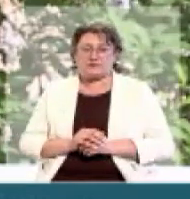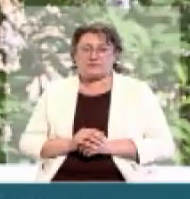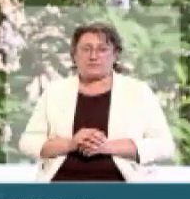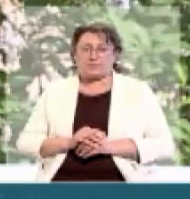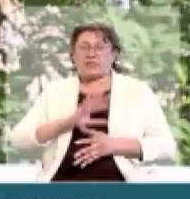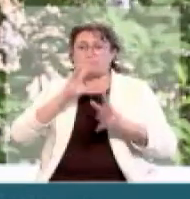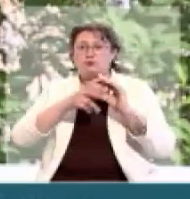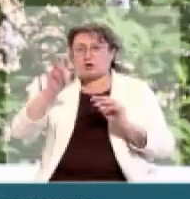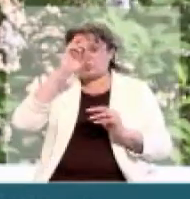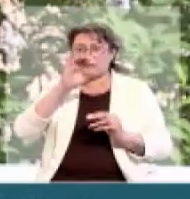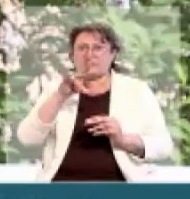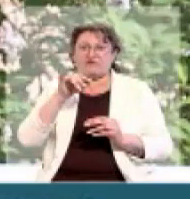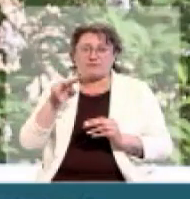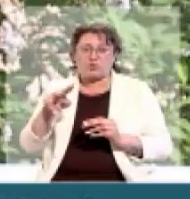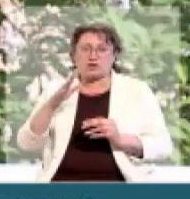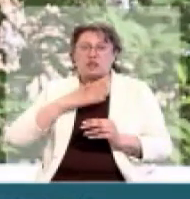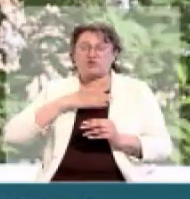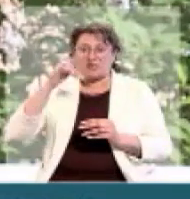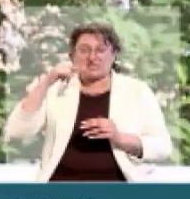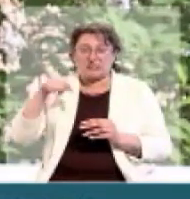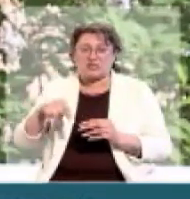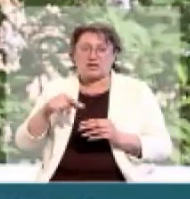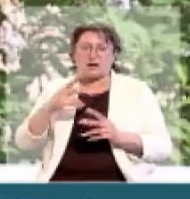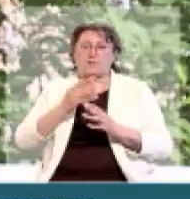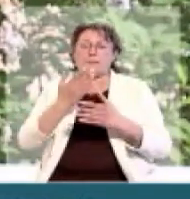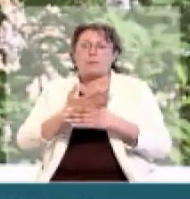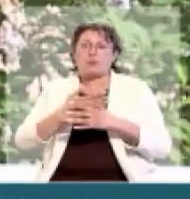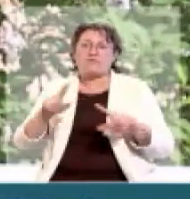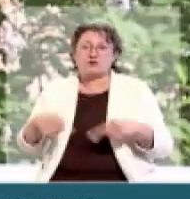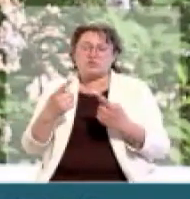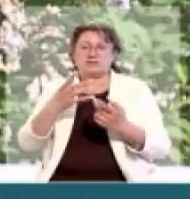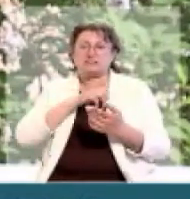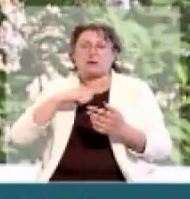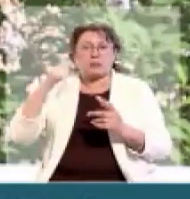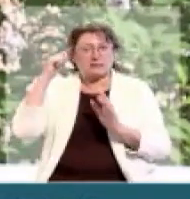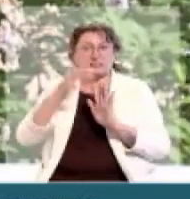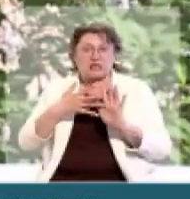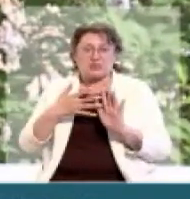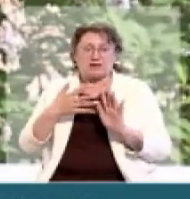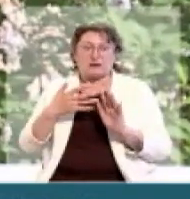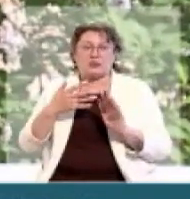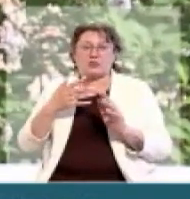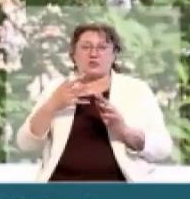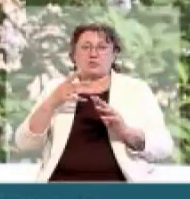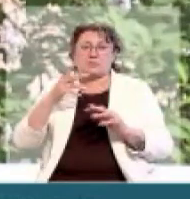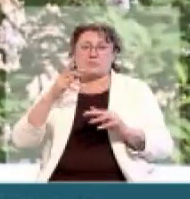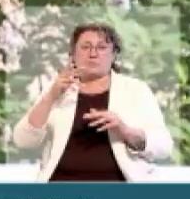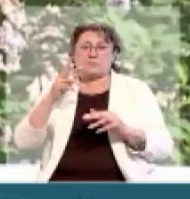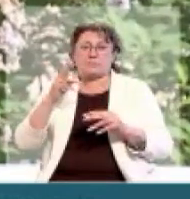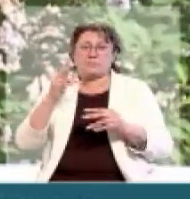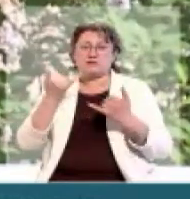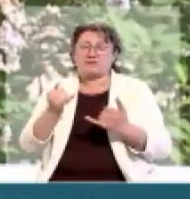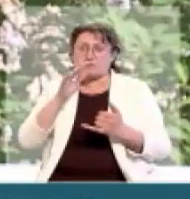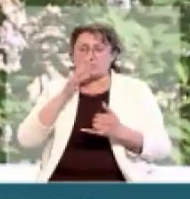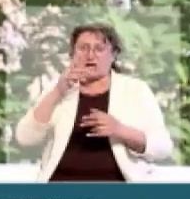В целом, государственная символика нашего Отечества способствует возрождению национального самосознания казахского и других этносов